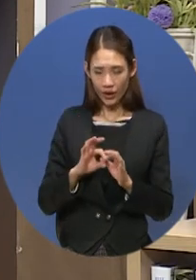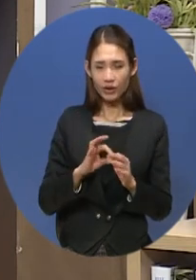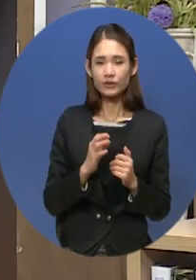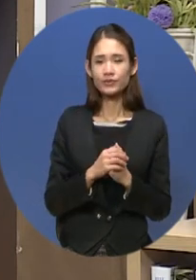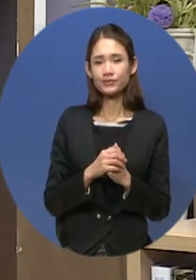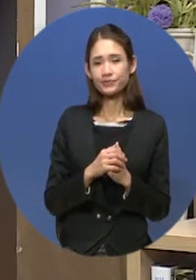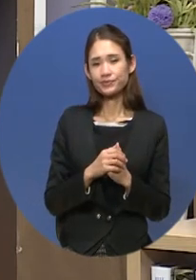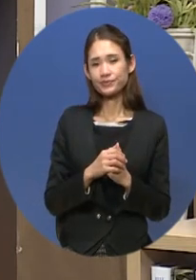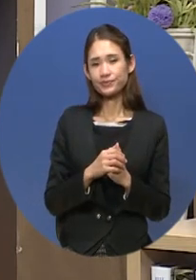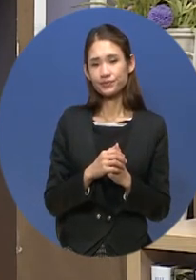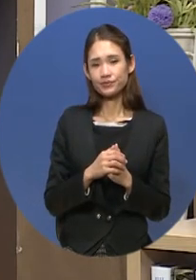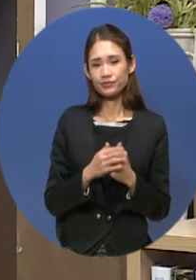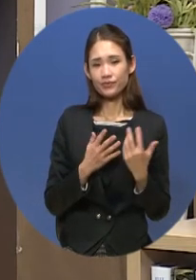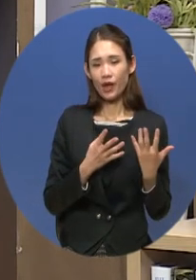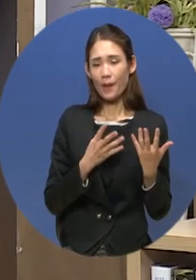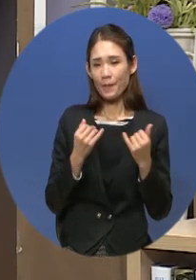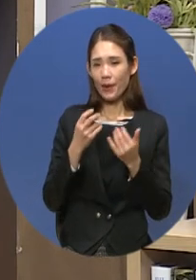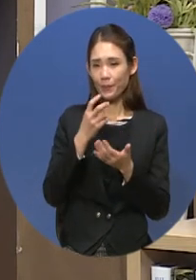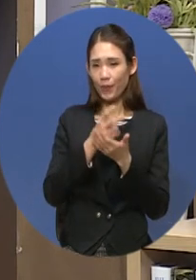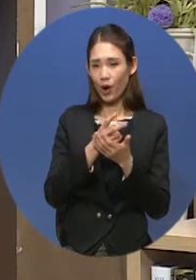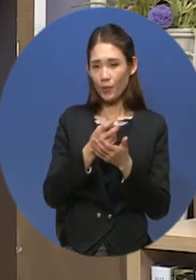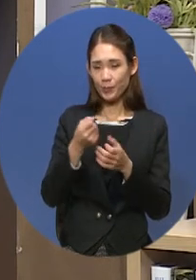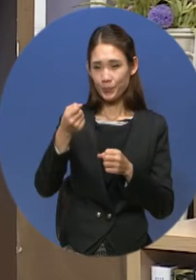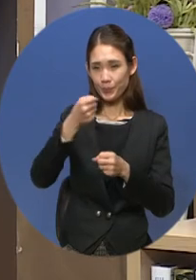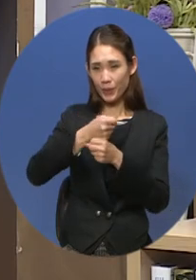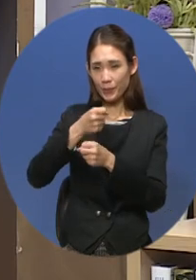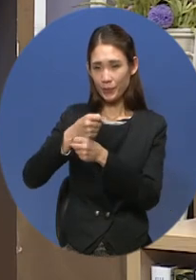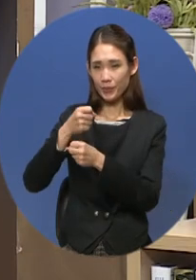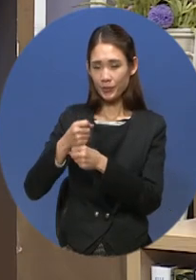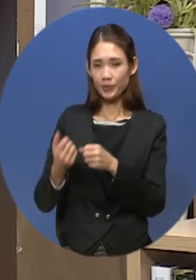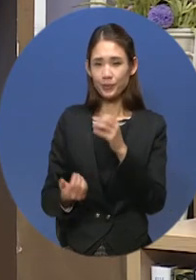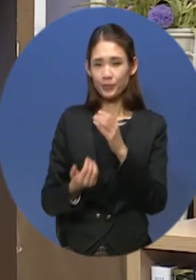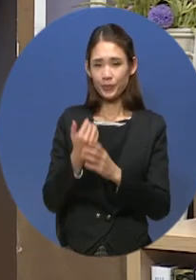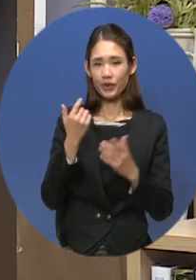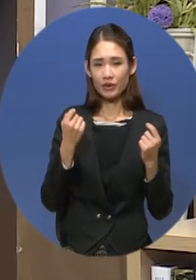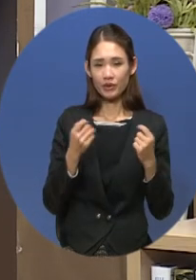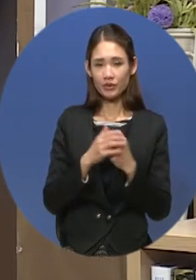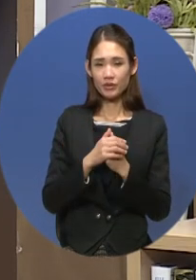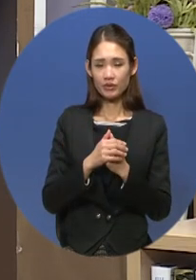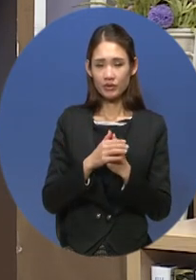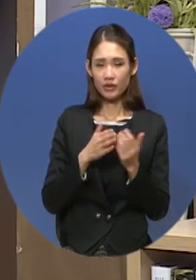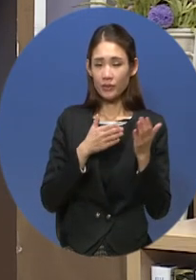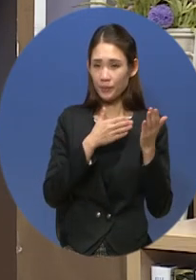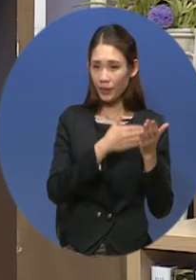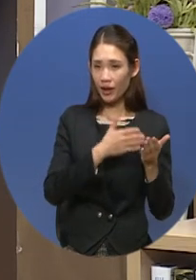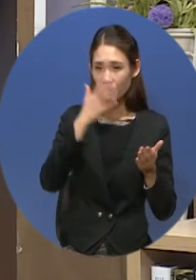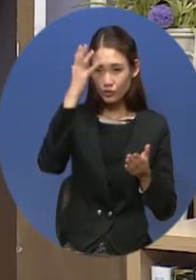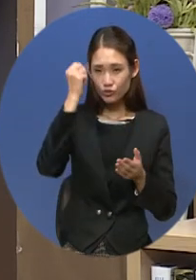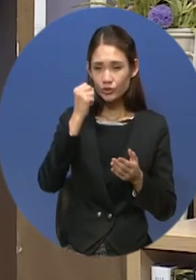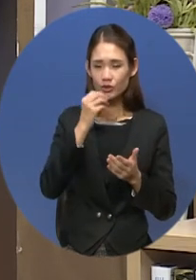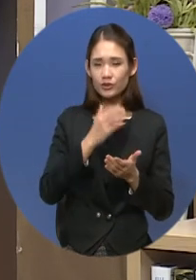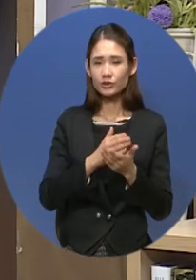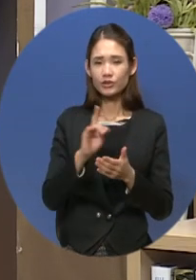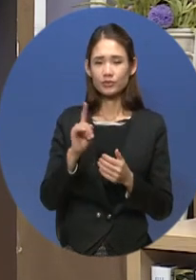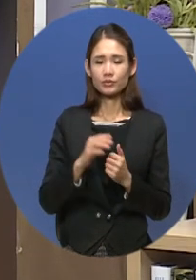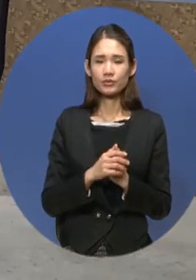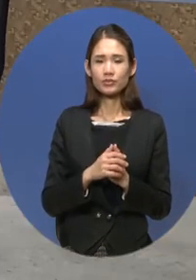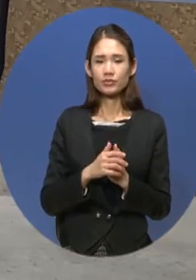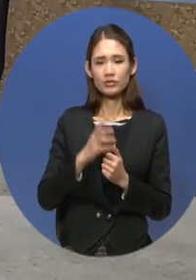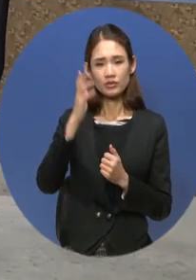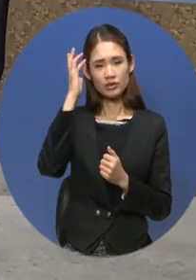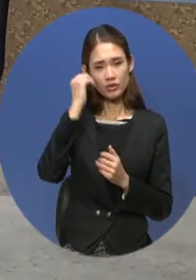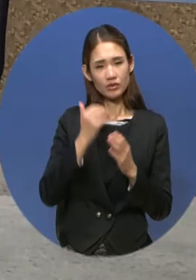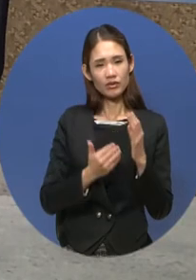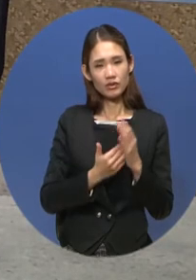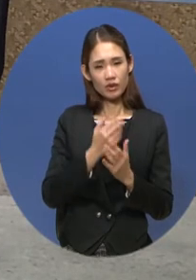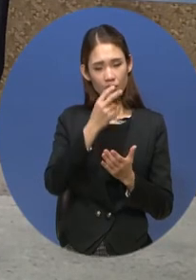해오시면서 이런 많은 법안들을 발의하셨을 것 같은데요. 네, 네. 그중에서 좀 기억에 남는 법안이 있으신가요? 제 기억에 남는